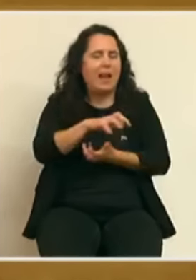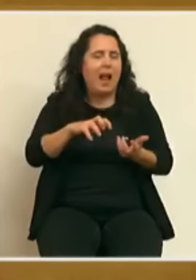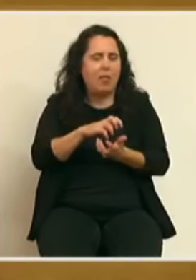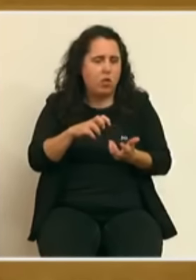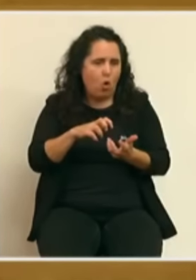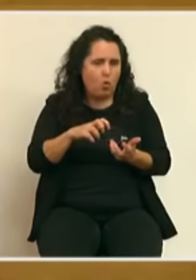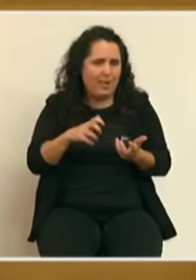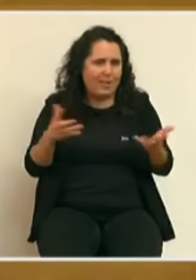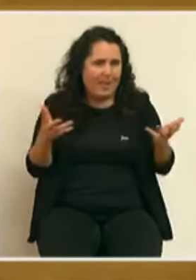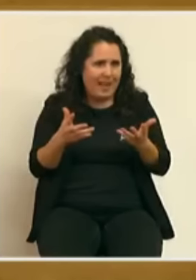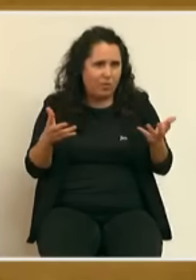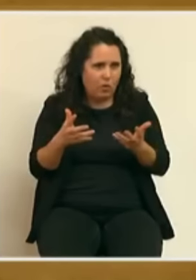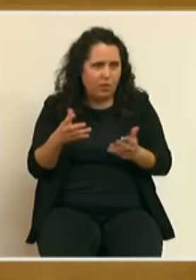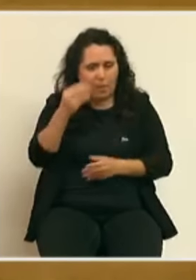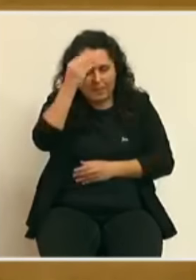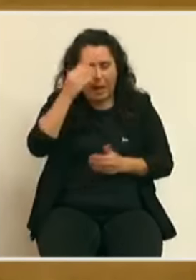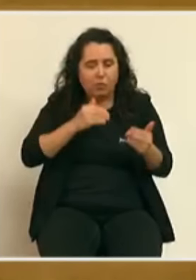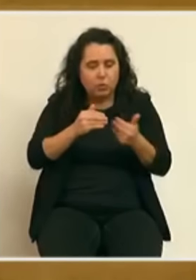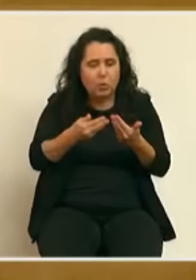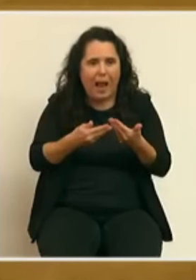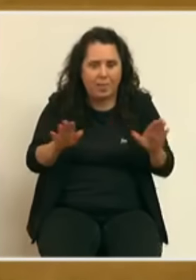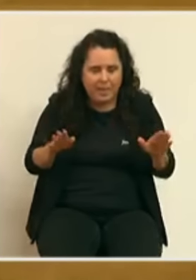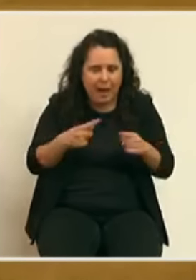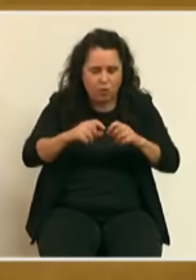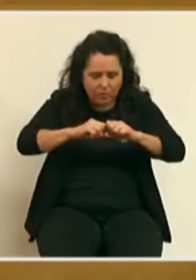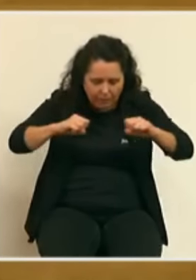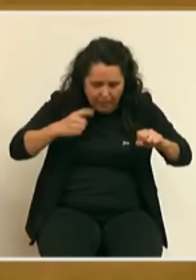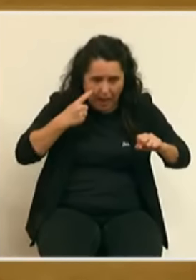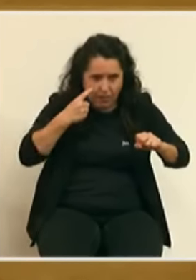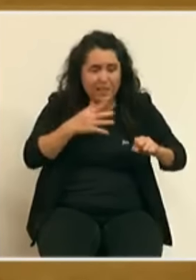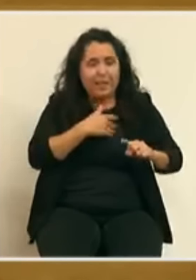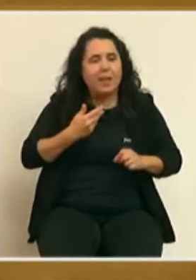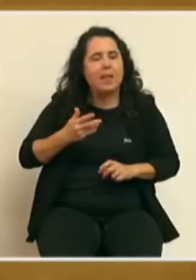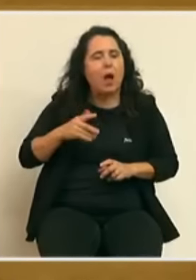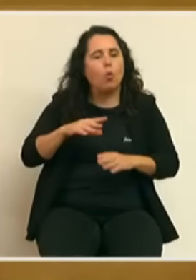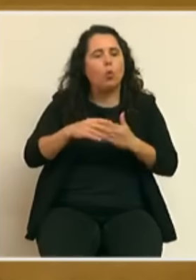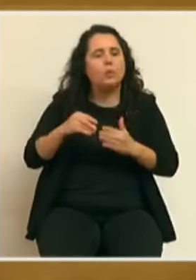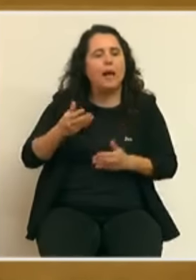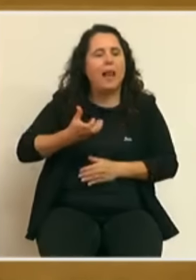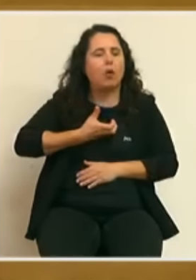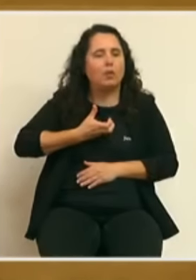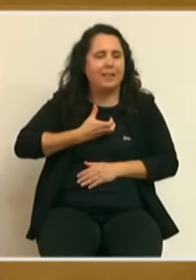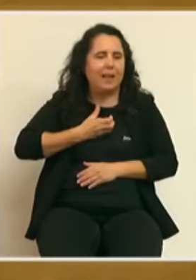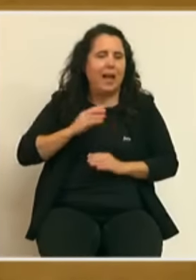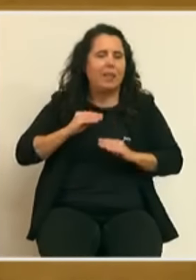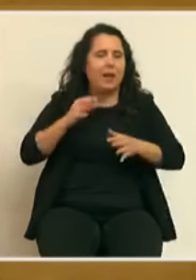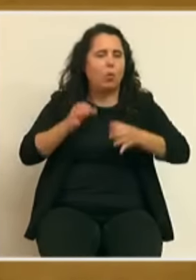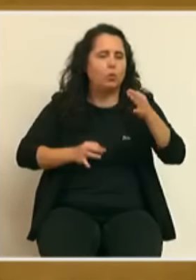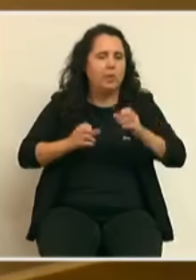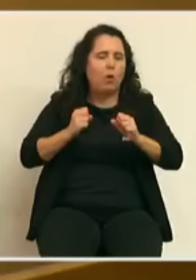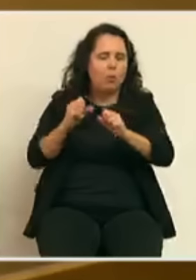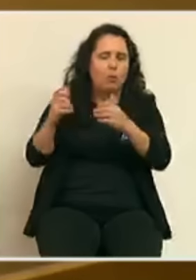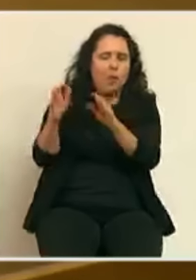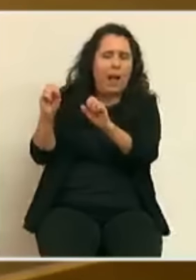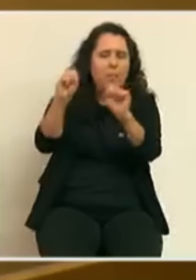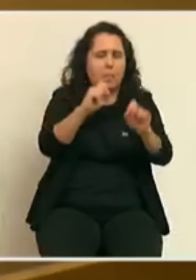causa judicial que s'obrirà. Ha volgut utilitzar a la consellera de Justícia com el seu escut, com el